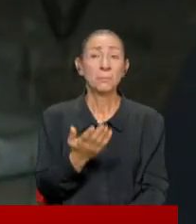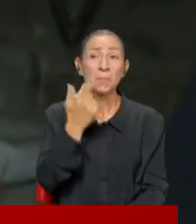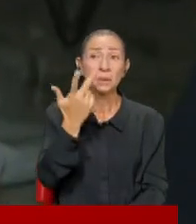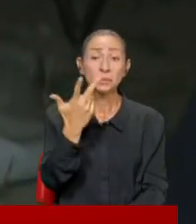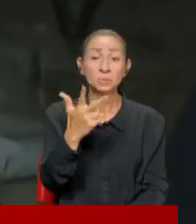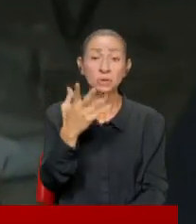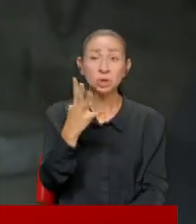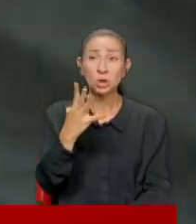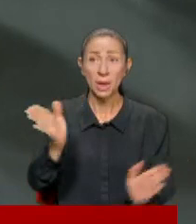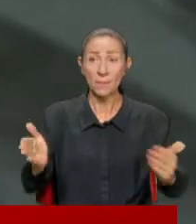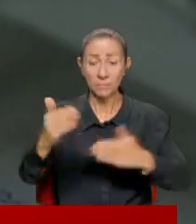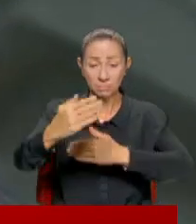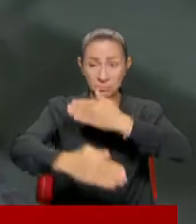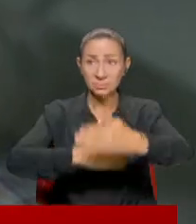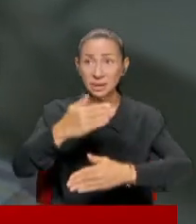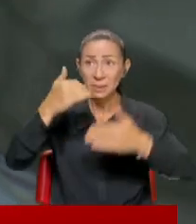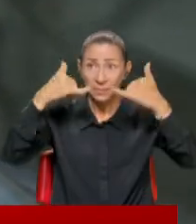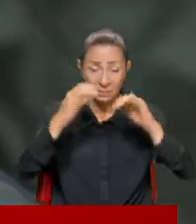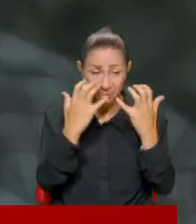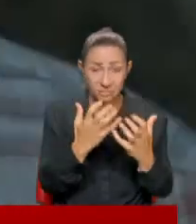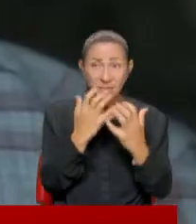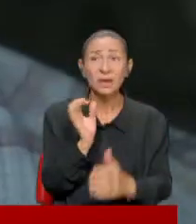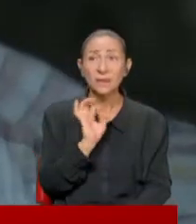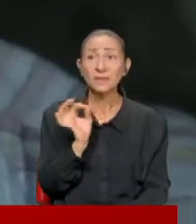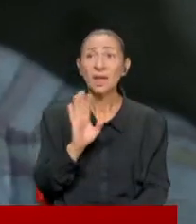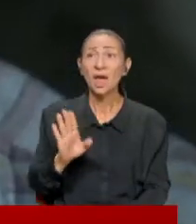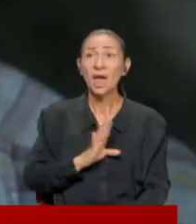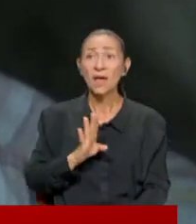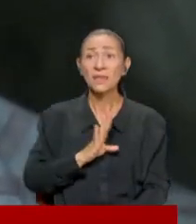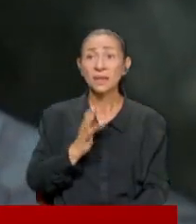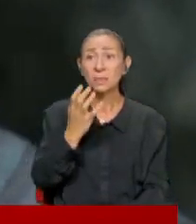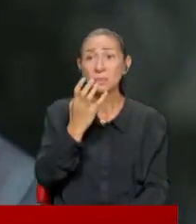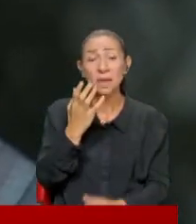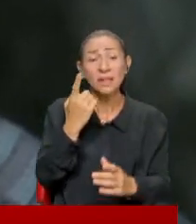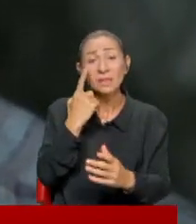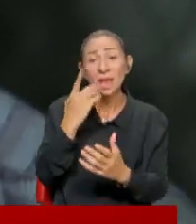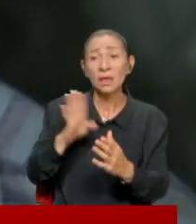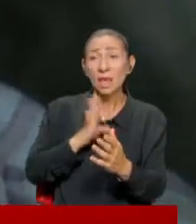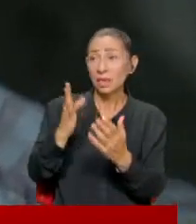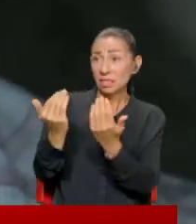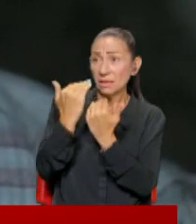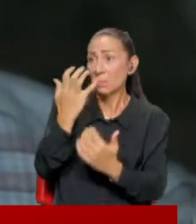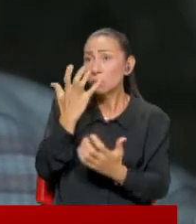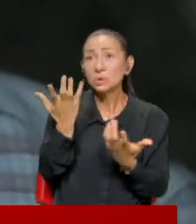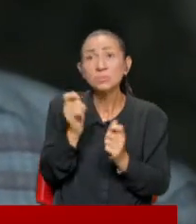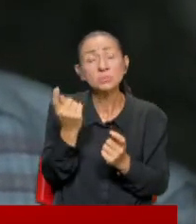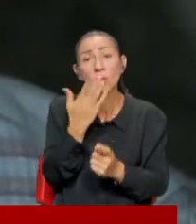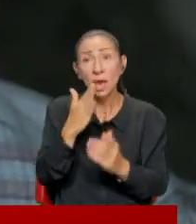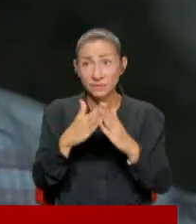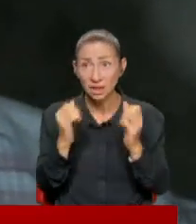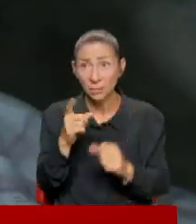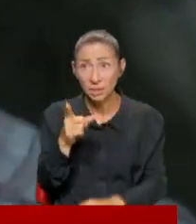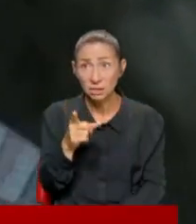Belki 3000-4000 balle gitti. Hayvancılıkla mı geçiniyor? Evet. Devletten bekliyoruz, yardım gelirse gelecek, yapacak bir şey yok. Ev sağlam